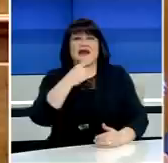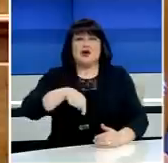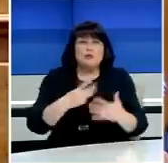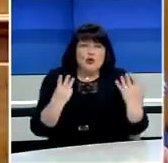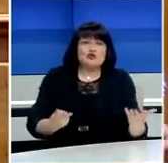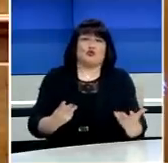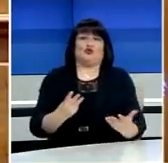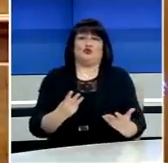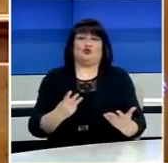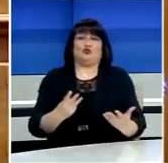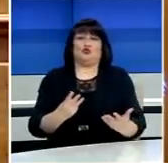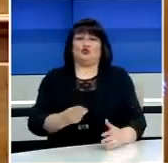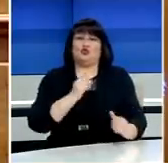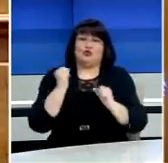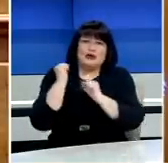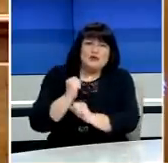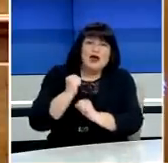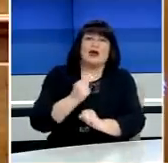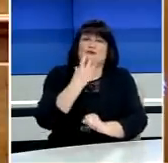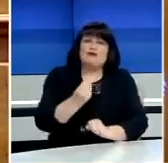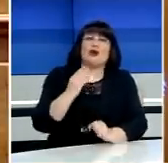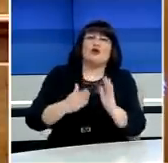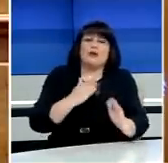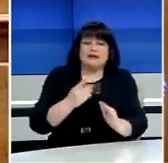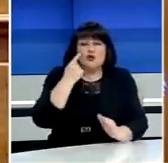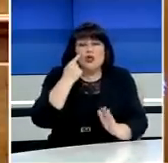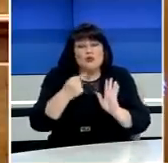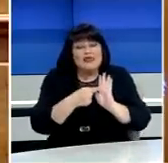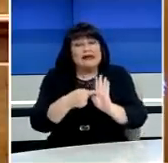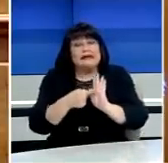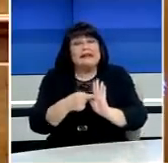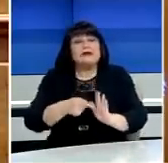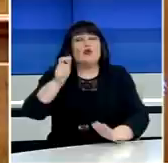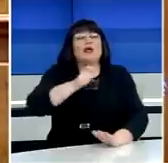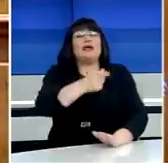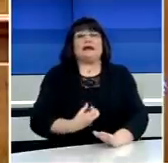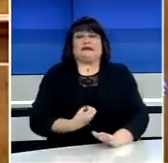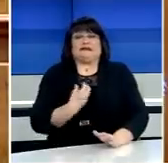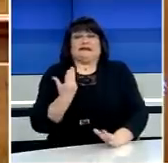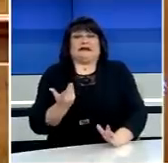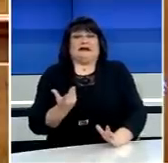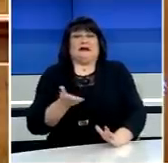Μάρτι. Ποιους δείκτες θέλετε να πάρουμε πέραν της αίσθησης που έχει ο καθένας από εσάς όταν